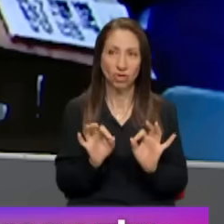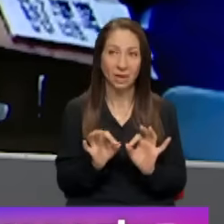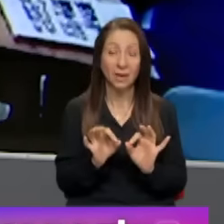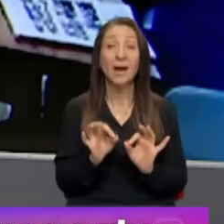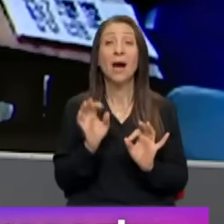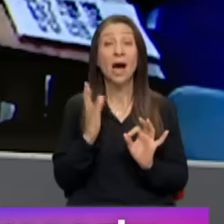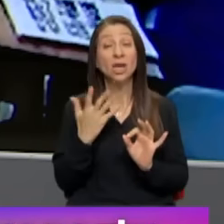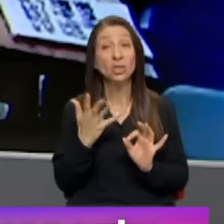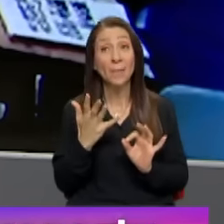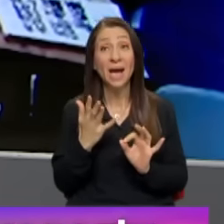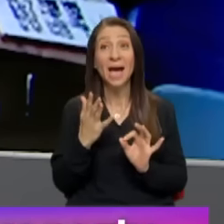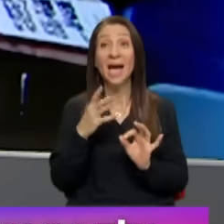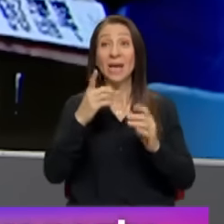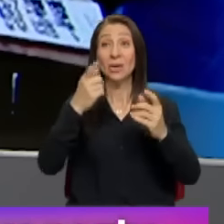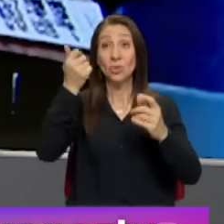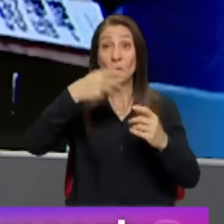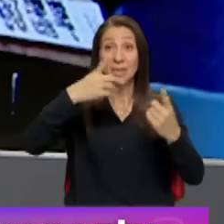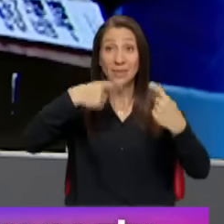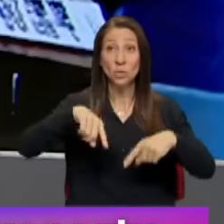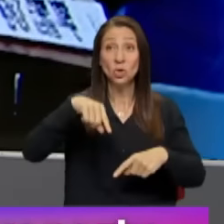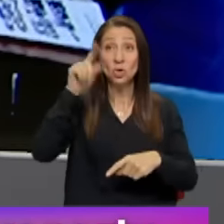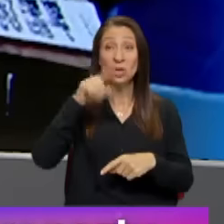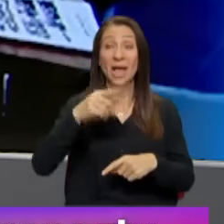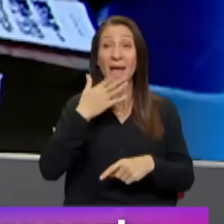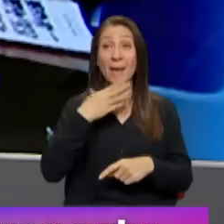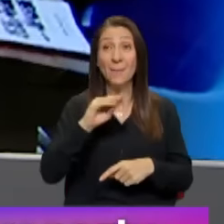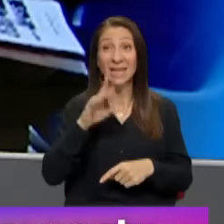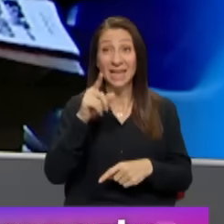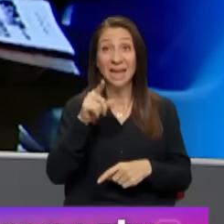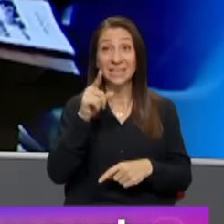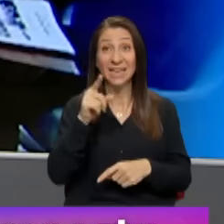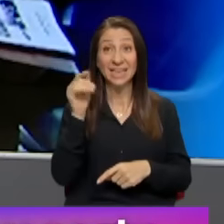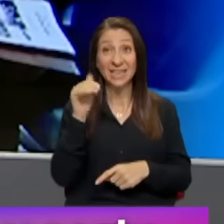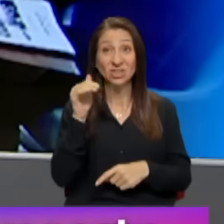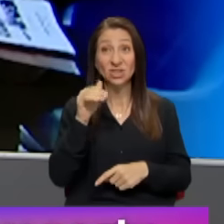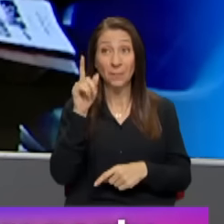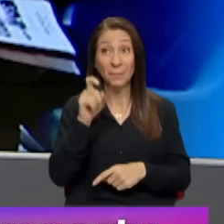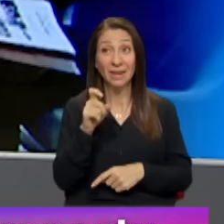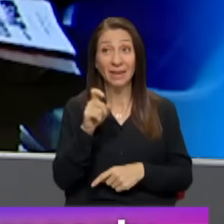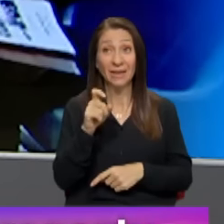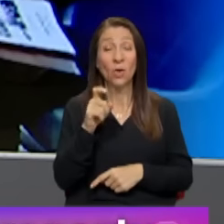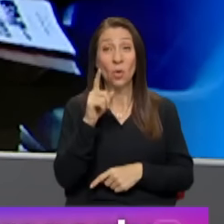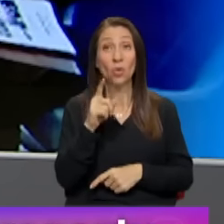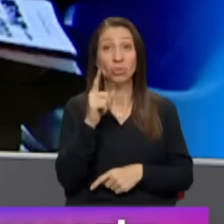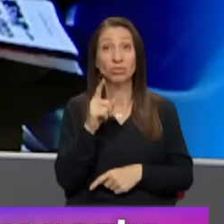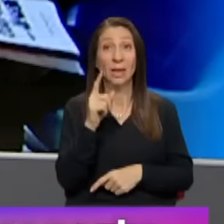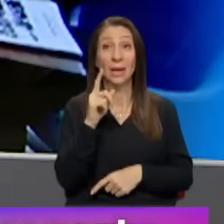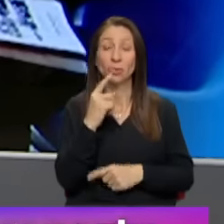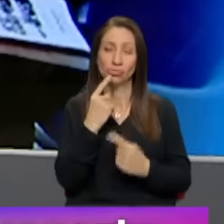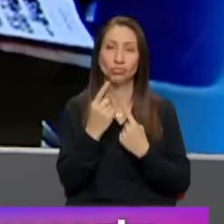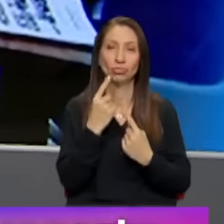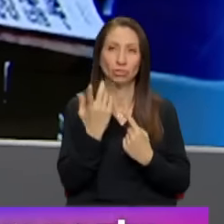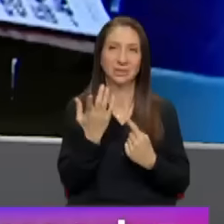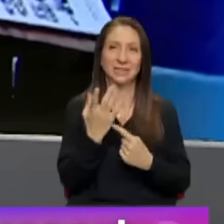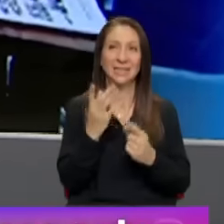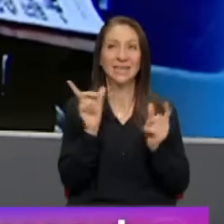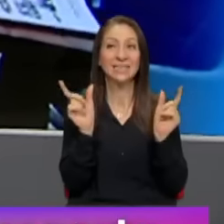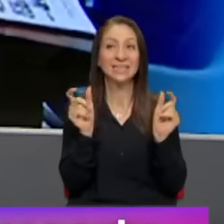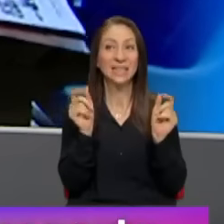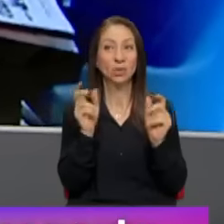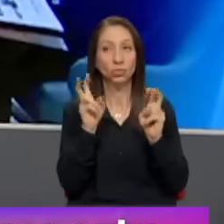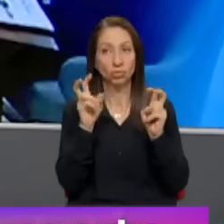gerçekleştirirken acaba kabinenin gündemine emekliler de gelecek mi emekliler? Onu da konuşacağız. İstakoz